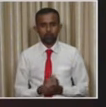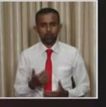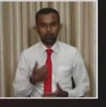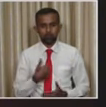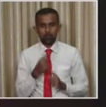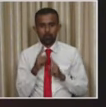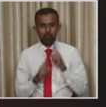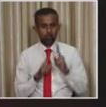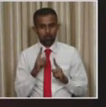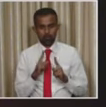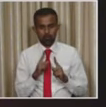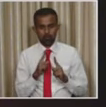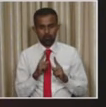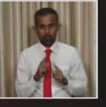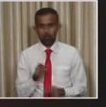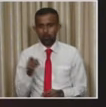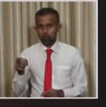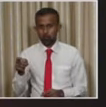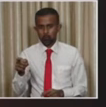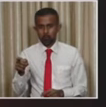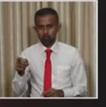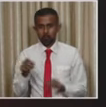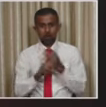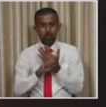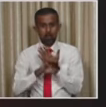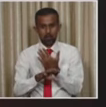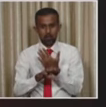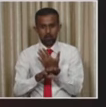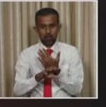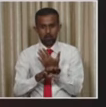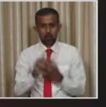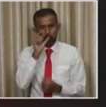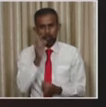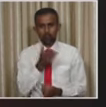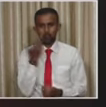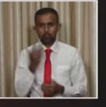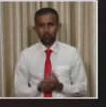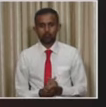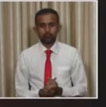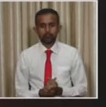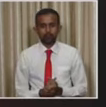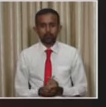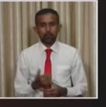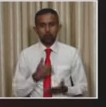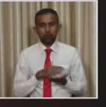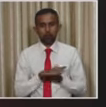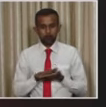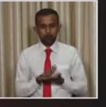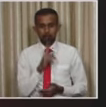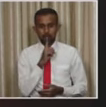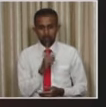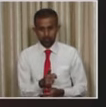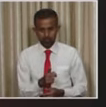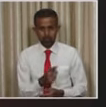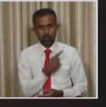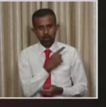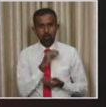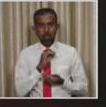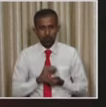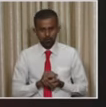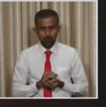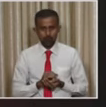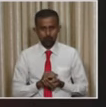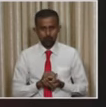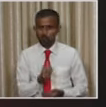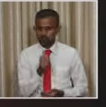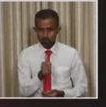මගේ කතාව මෙතුමල්ලට ලයිව් මේකේ ස්ට්‍රීම් කරලා බලන්න පුළුවන්. හරිද? මම පැහැදිලිව කියපු කාරණේ ඒකේ තියෙනවනේ.